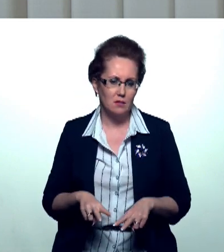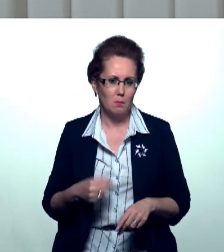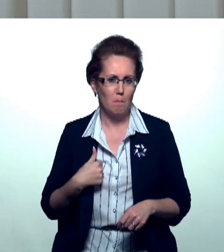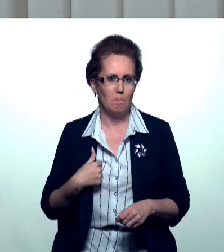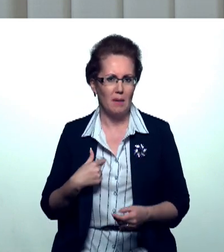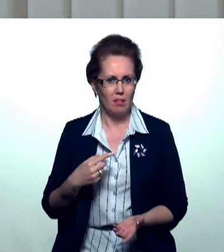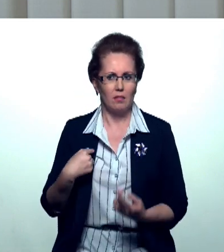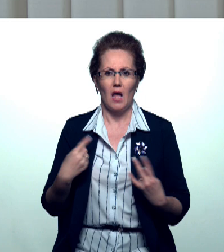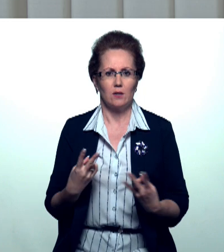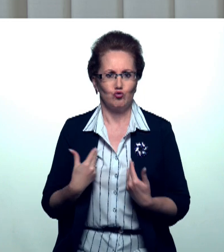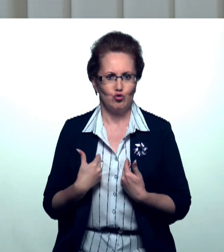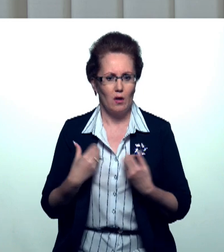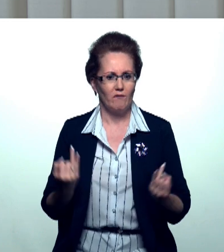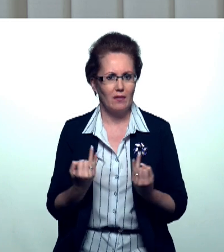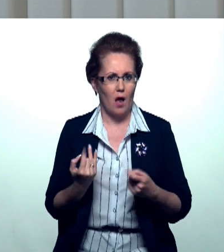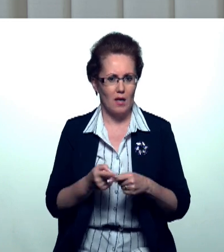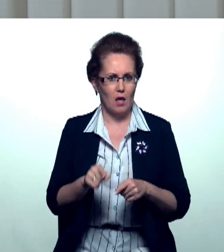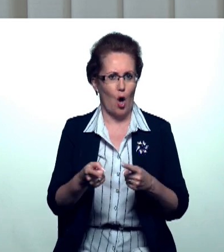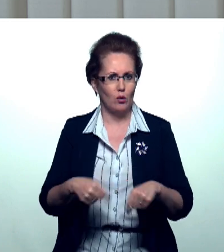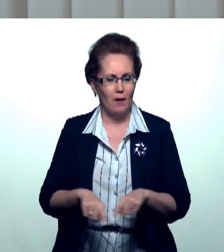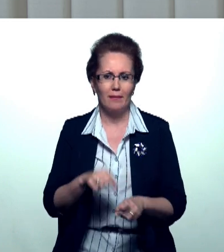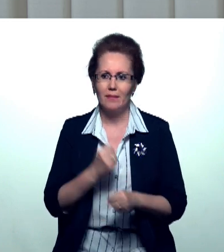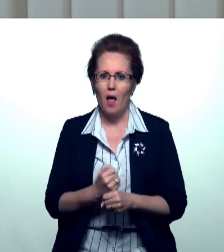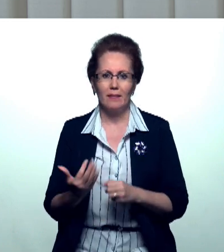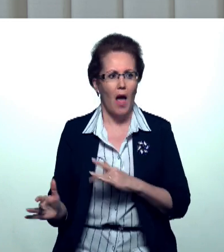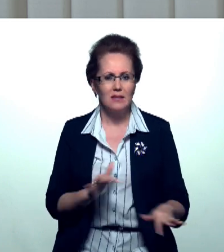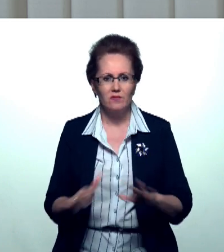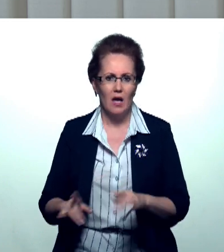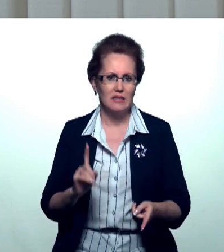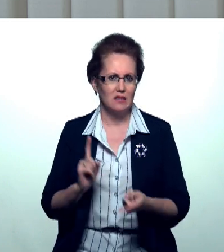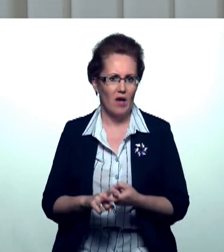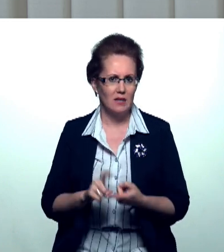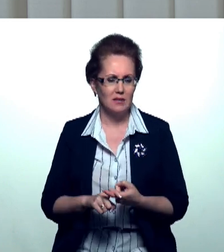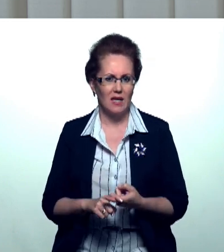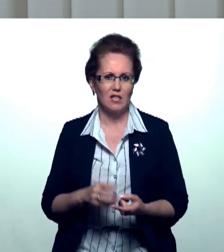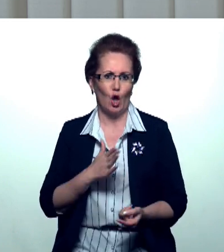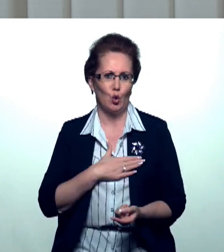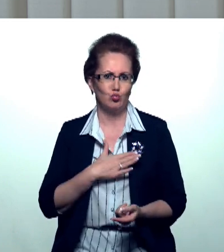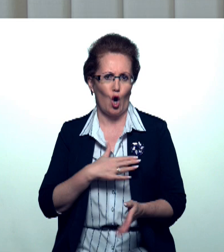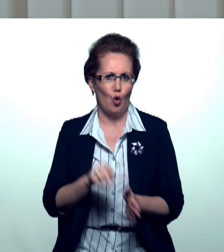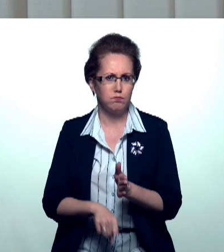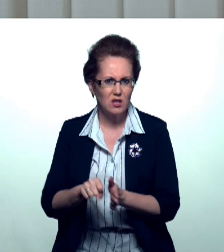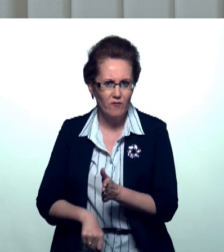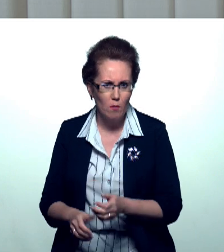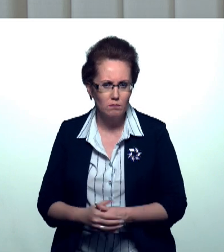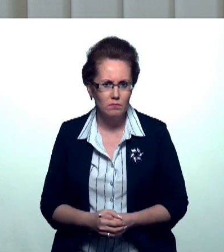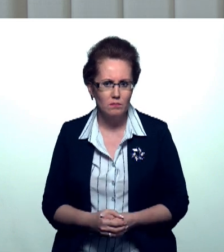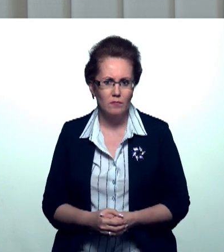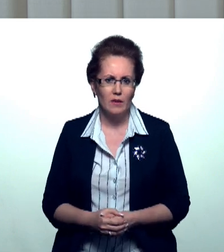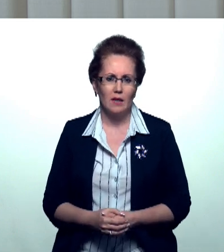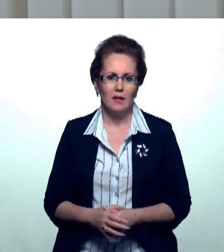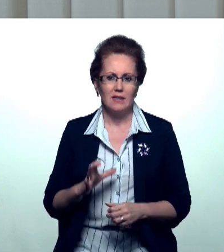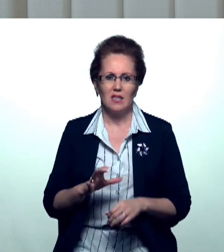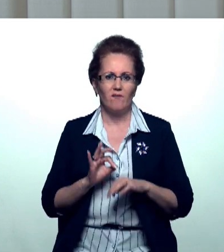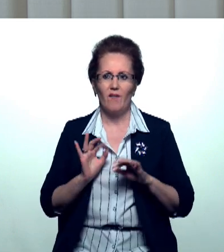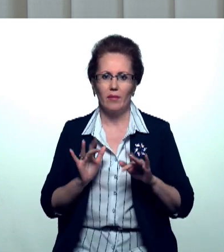спецпредназначению в интересах данной организации, делать какие-то действия, связанные с душегубством, то есть с